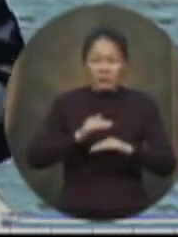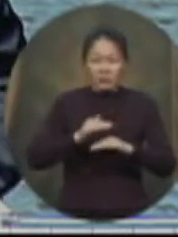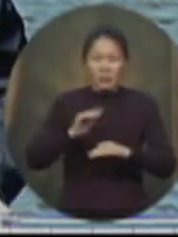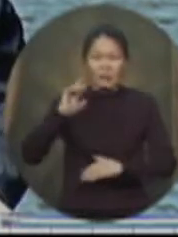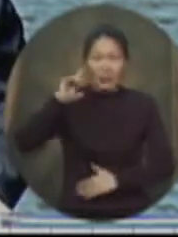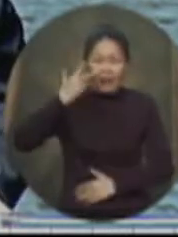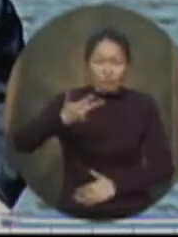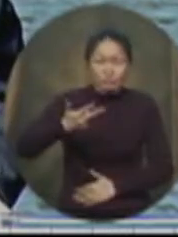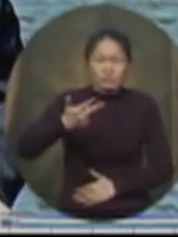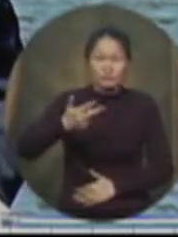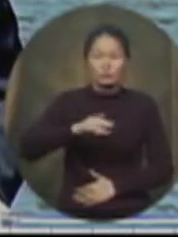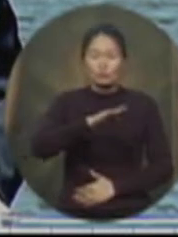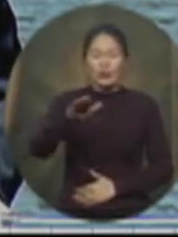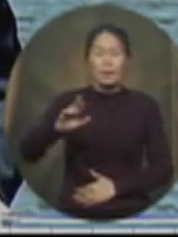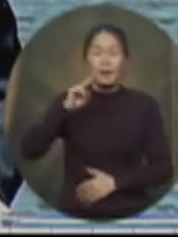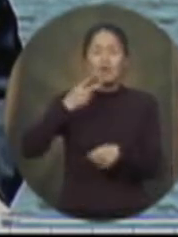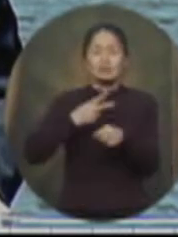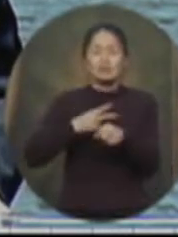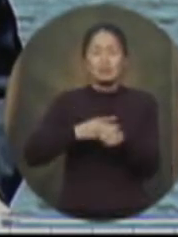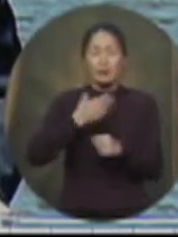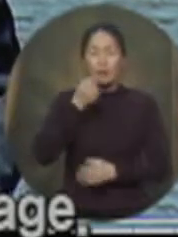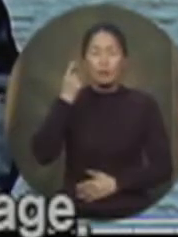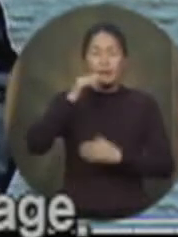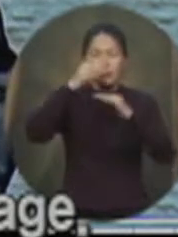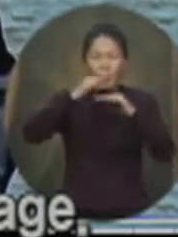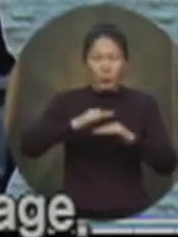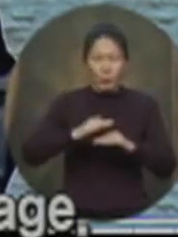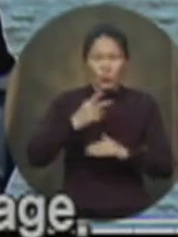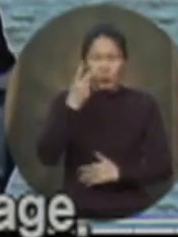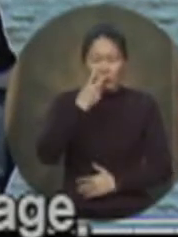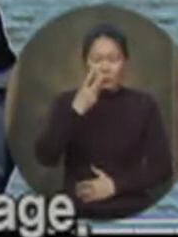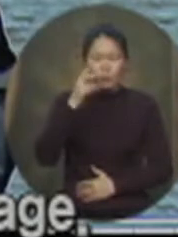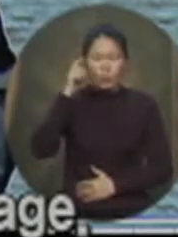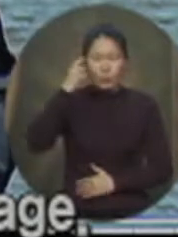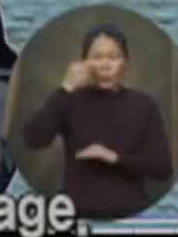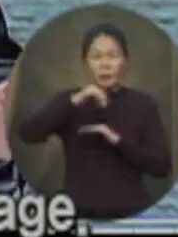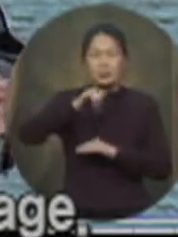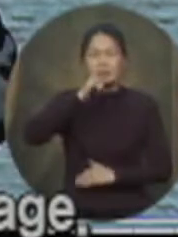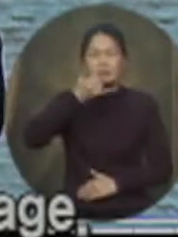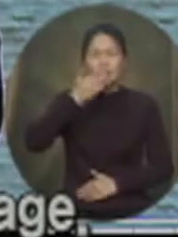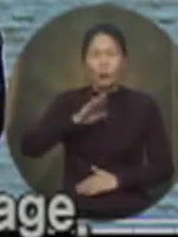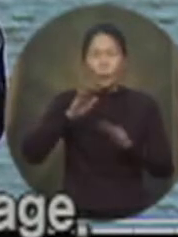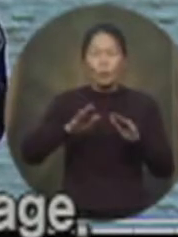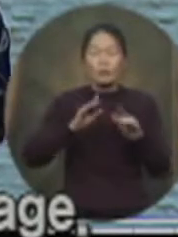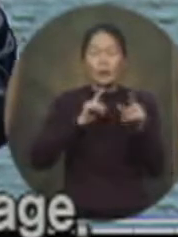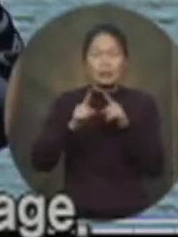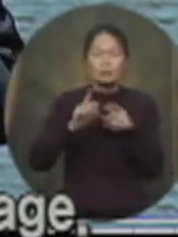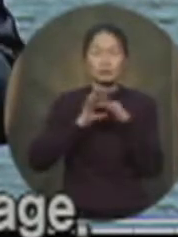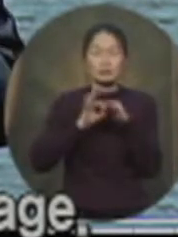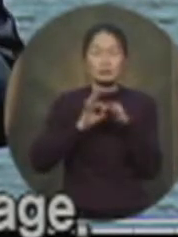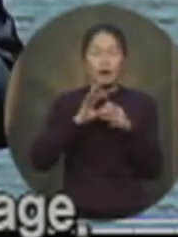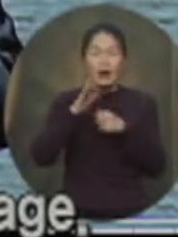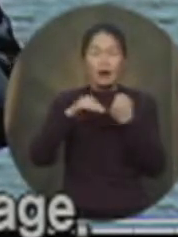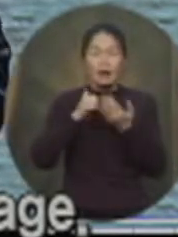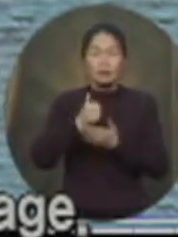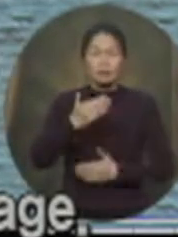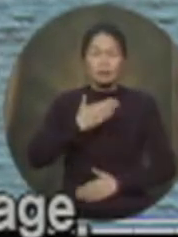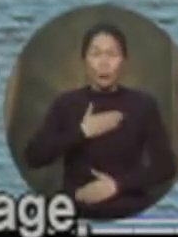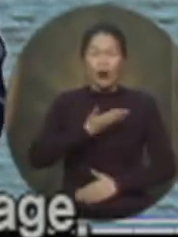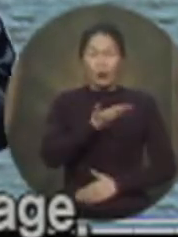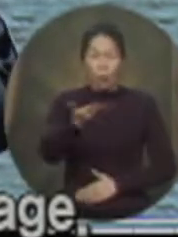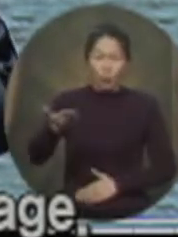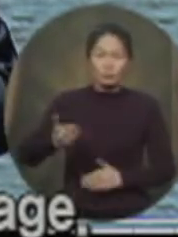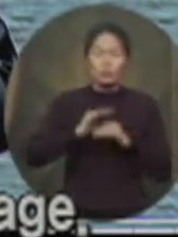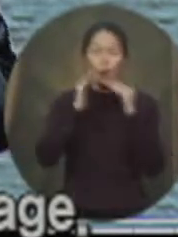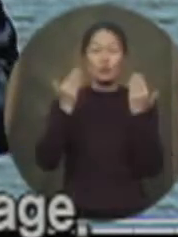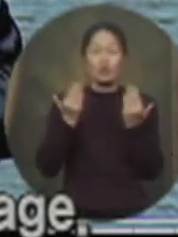복음의 내용을 우리가 같이 살펴 보겠는데 오늘 이 말씀을 통해서 하나님께서 저와 또 여러분